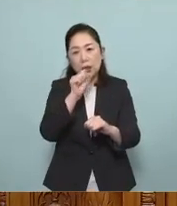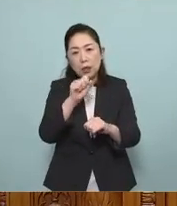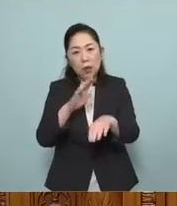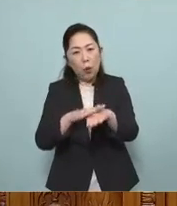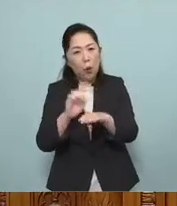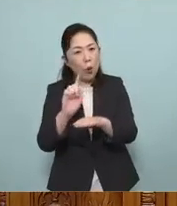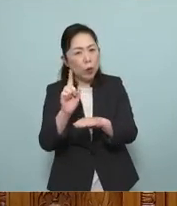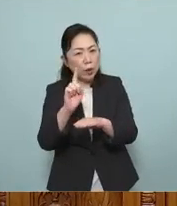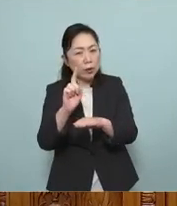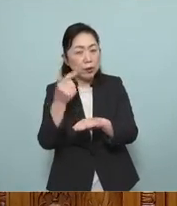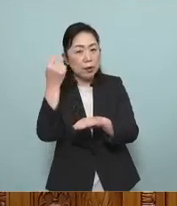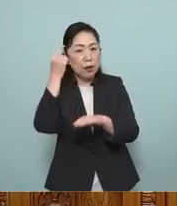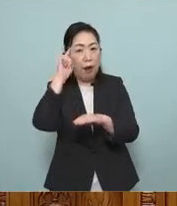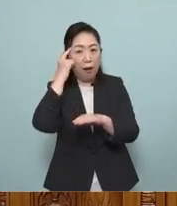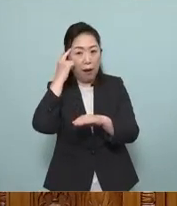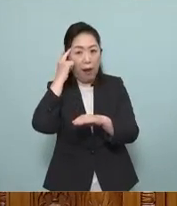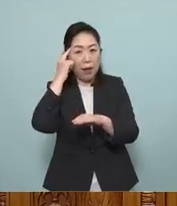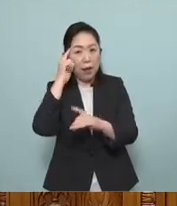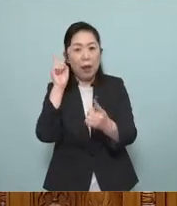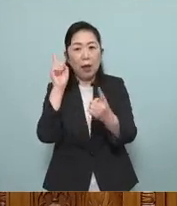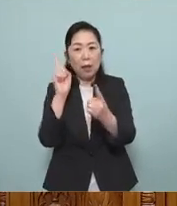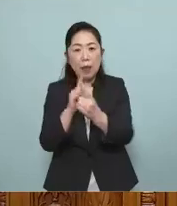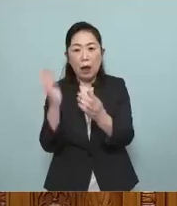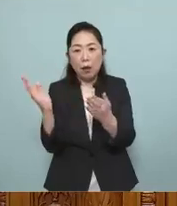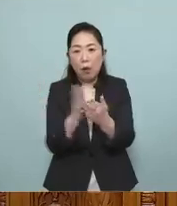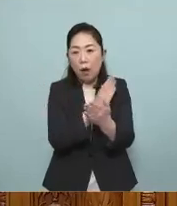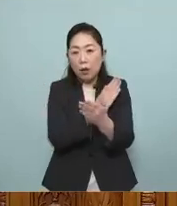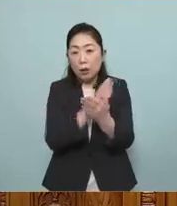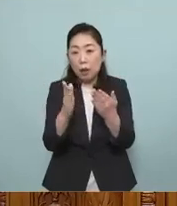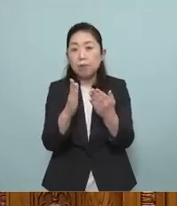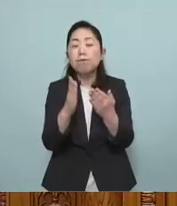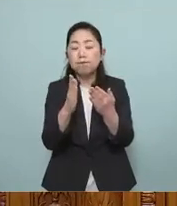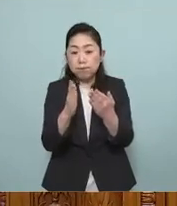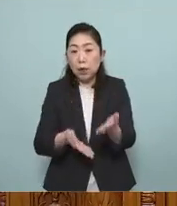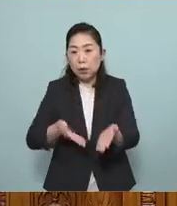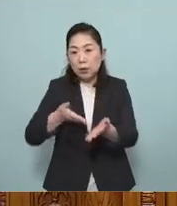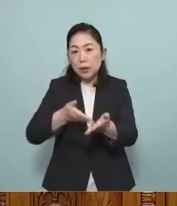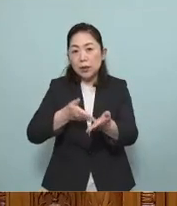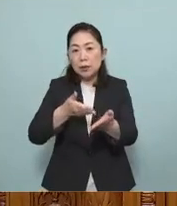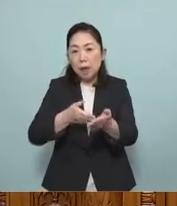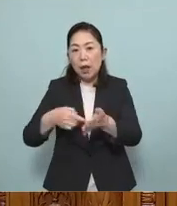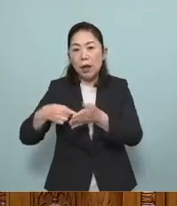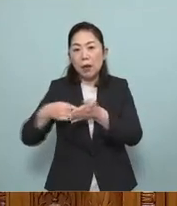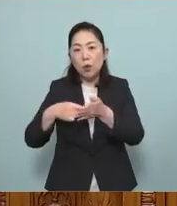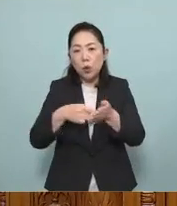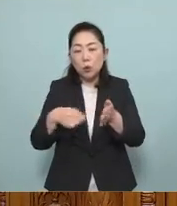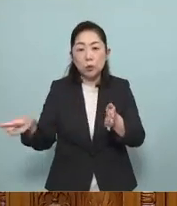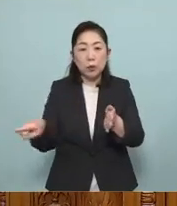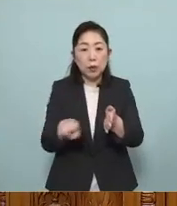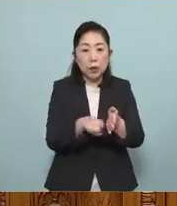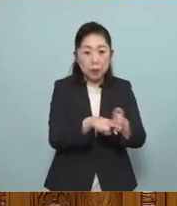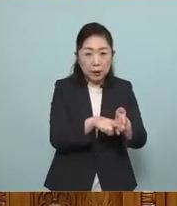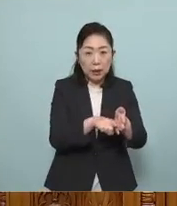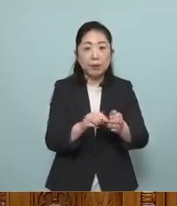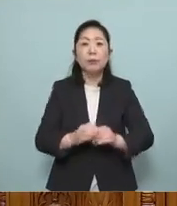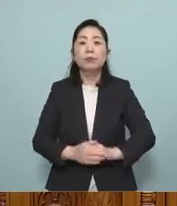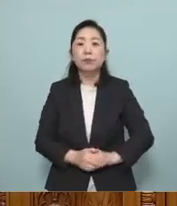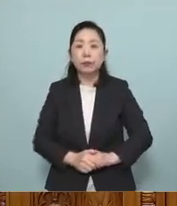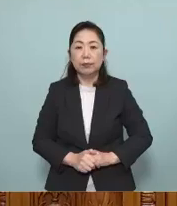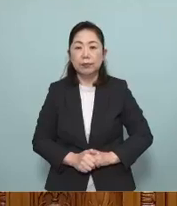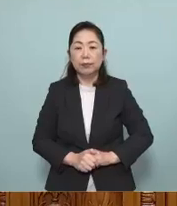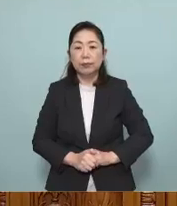強く対応し、判断の背景をしっかり説明する努力をしてきました。この